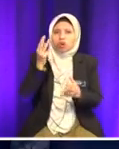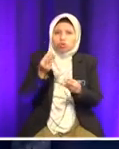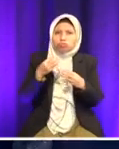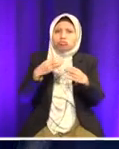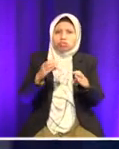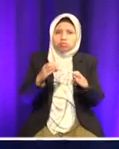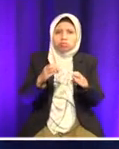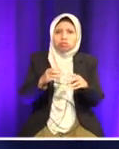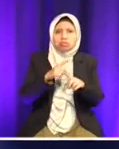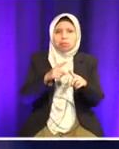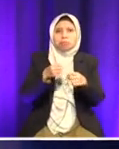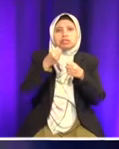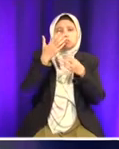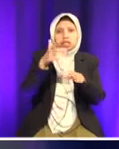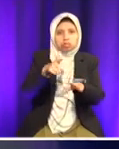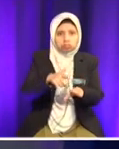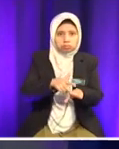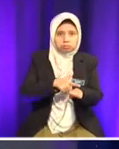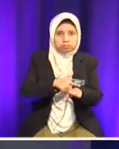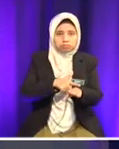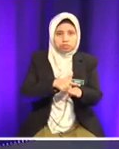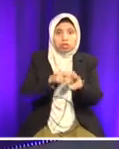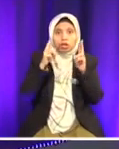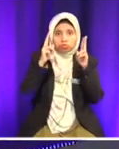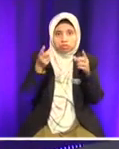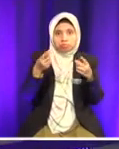Assalamualaikum warahmatullahi wabarakatuh